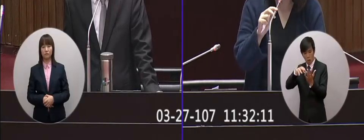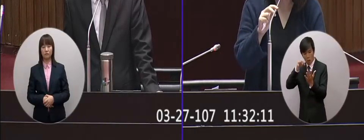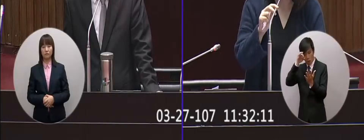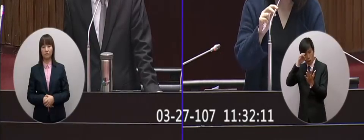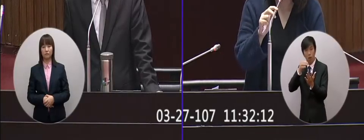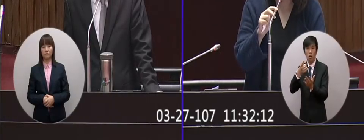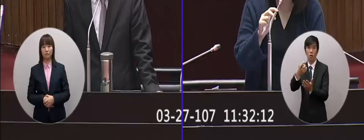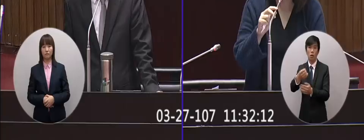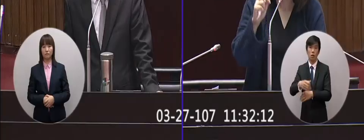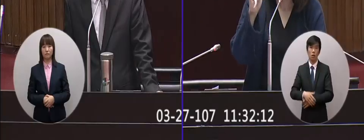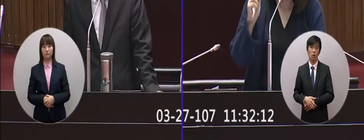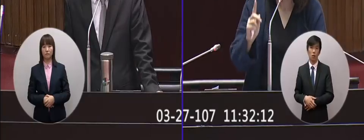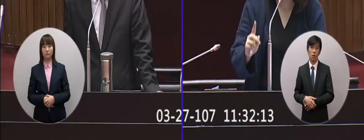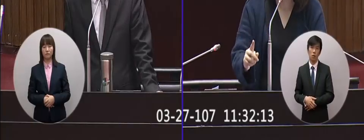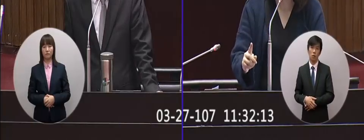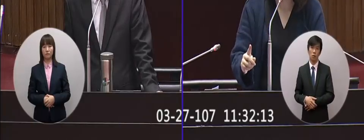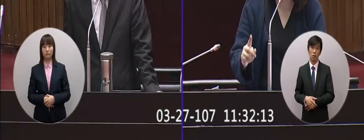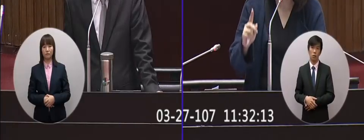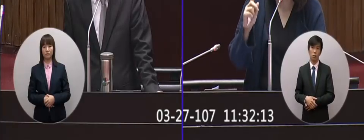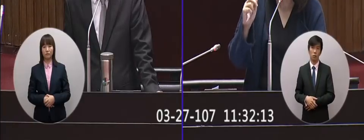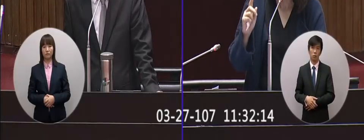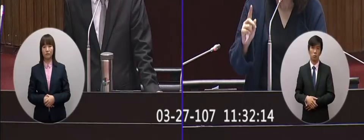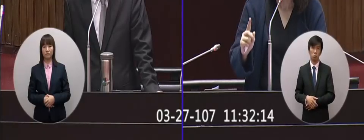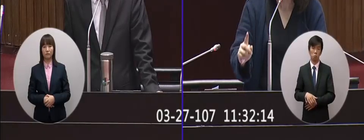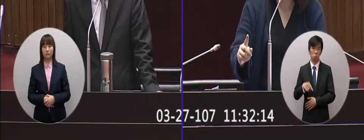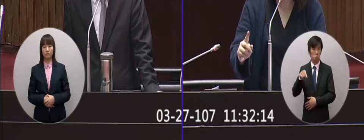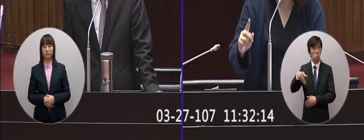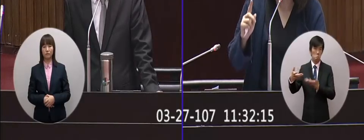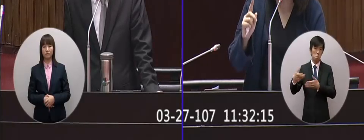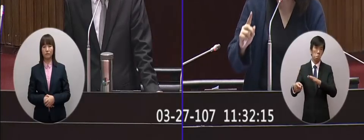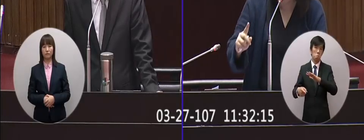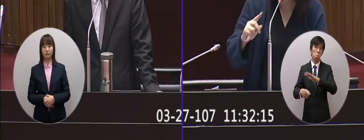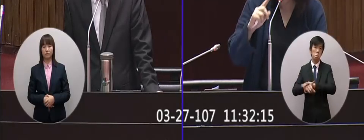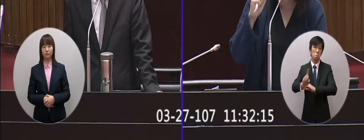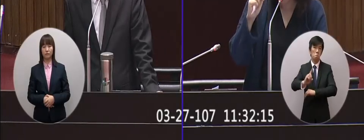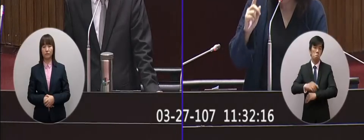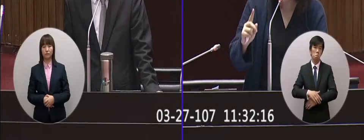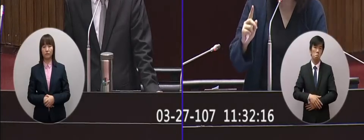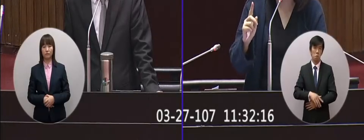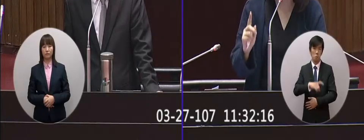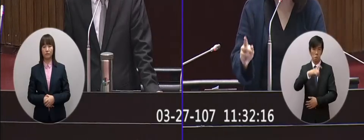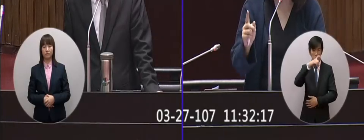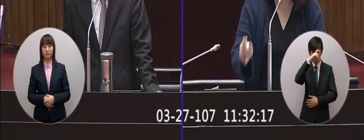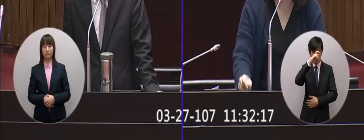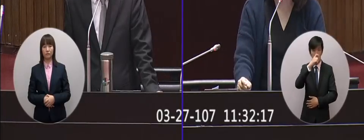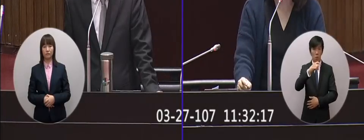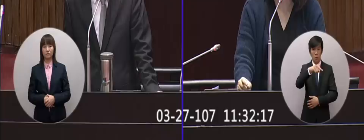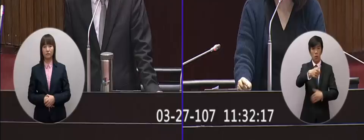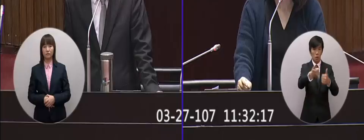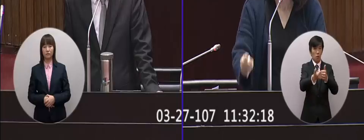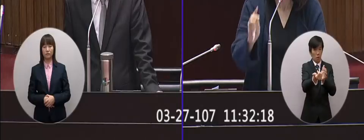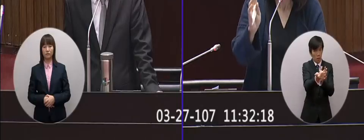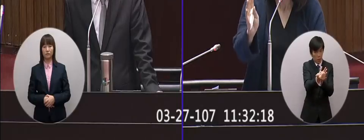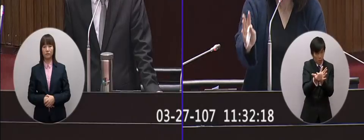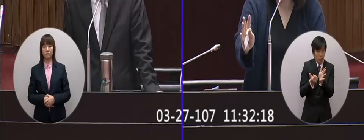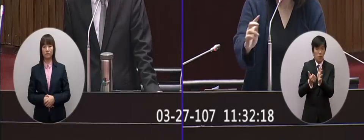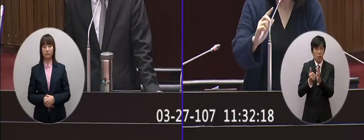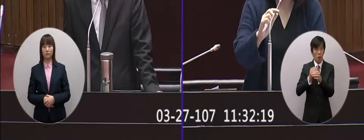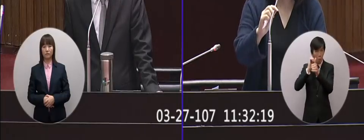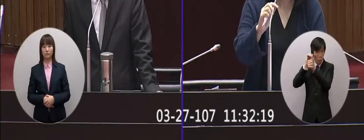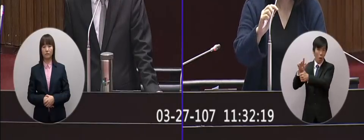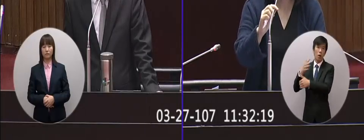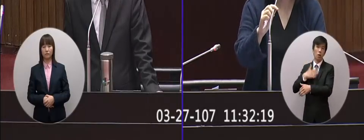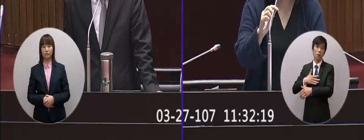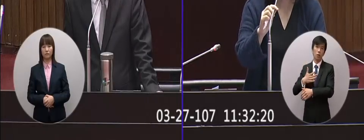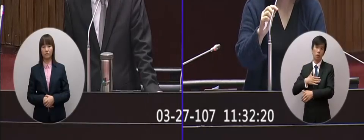这已经违反我们所强调的事前的自由的知情的原则。这个